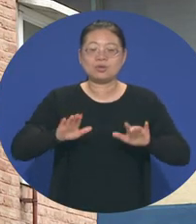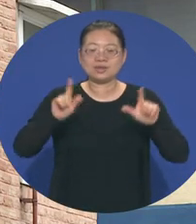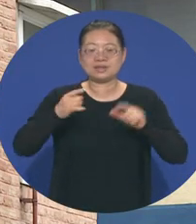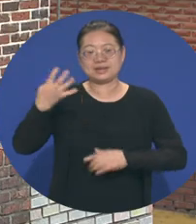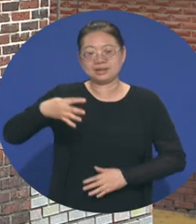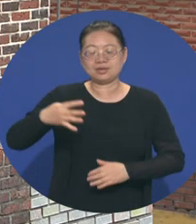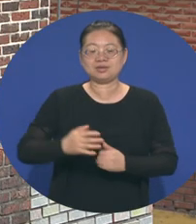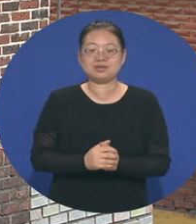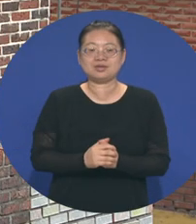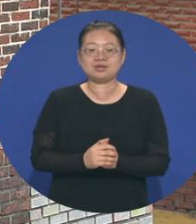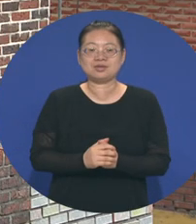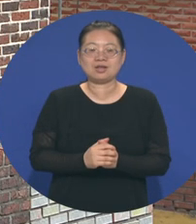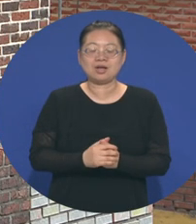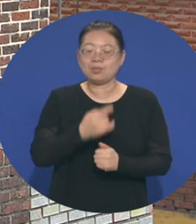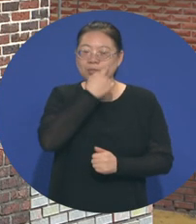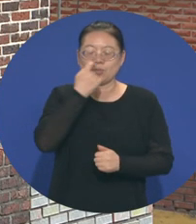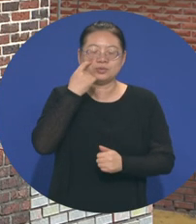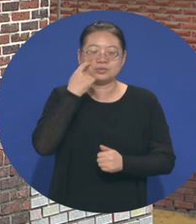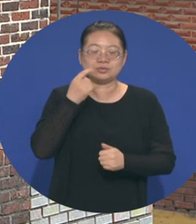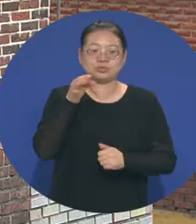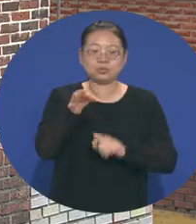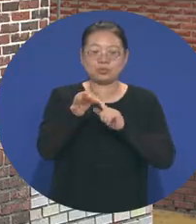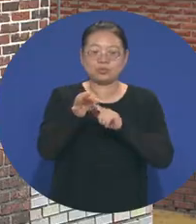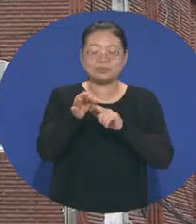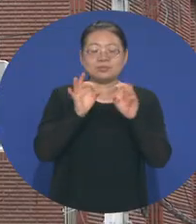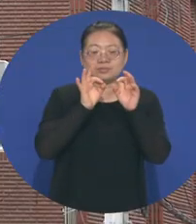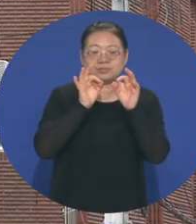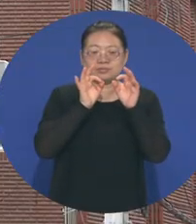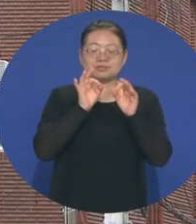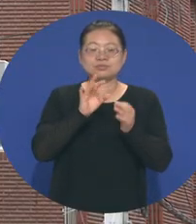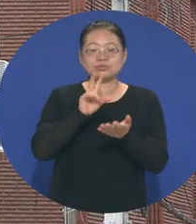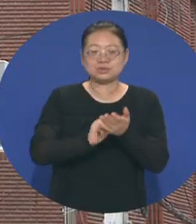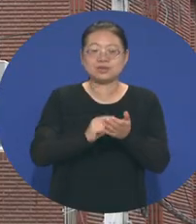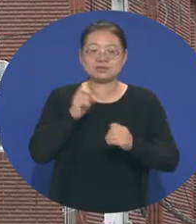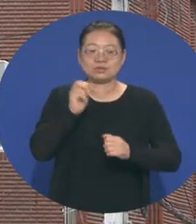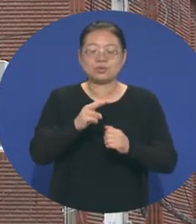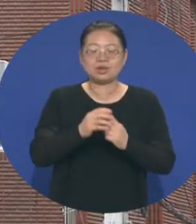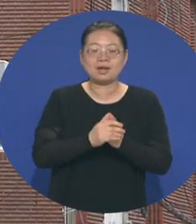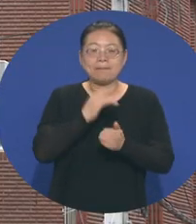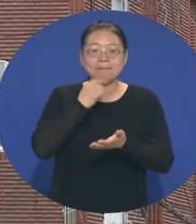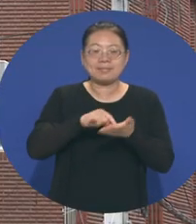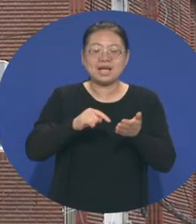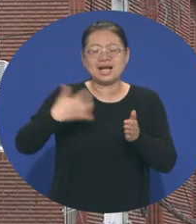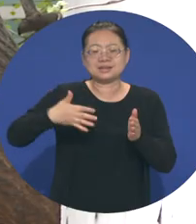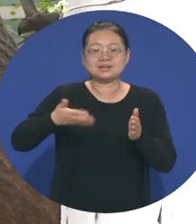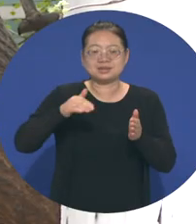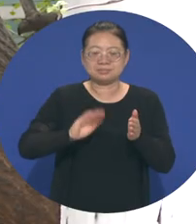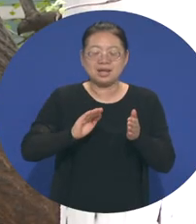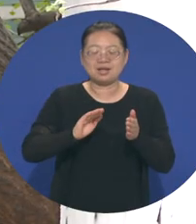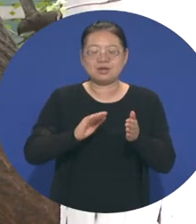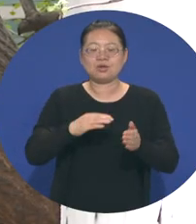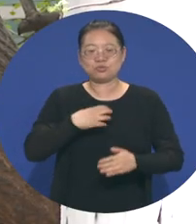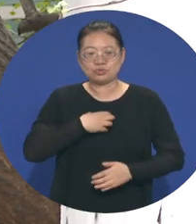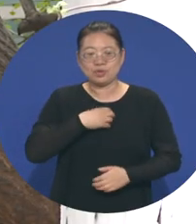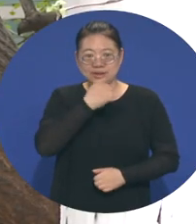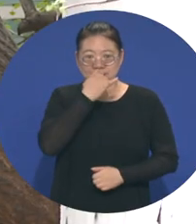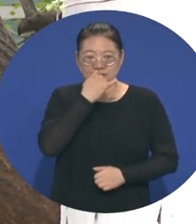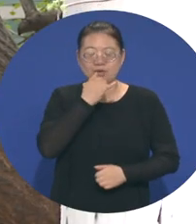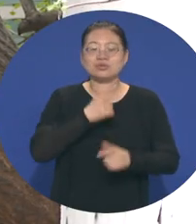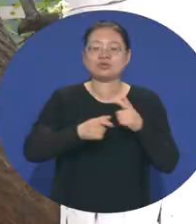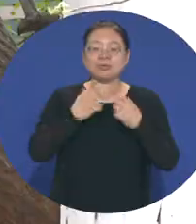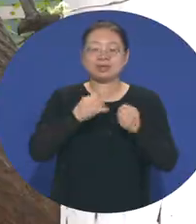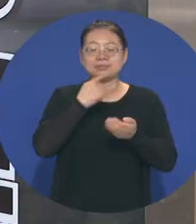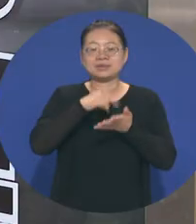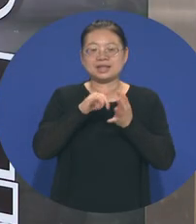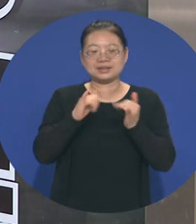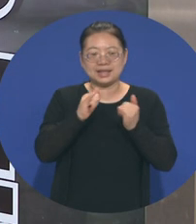4천여건 여기에 보증 사고와 아직 피해가 발생하진 않았지만 피해 우려가 있는 주택까지 하면 이보다 훨씬 많은 피해자가